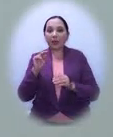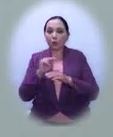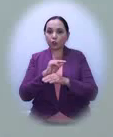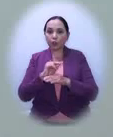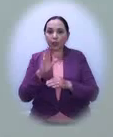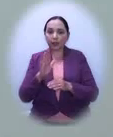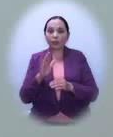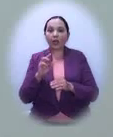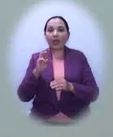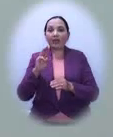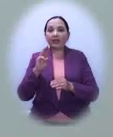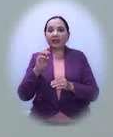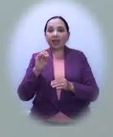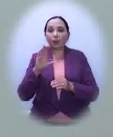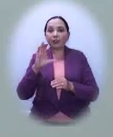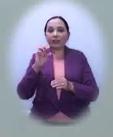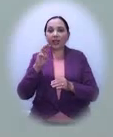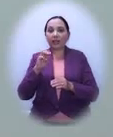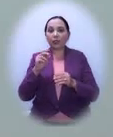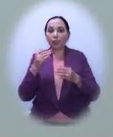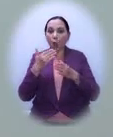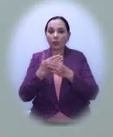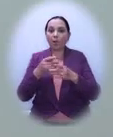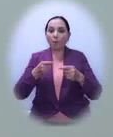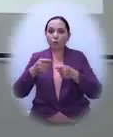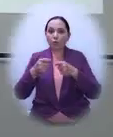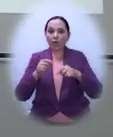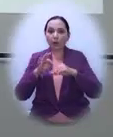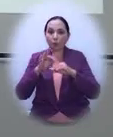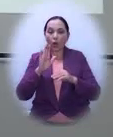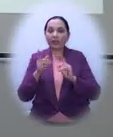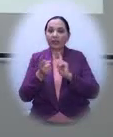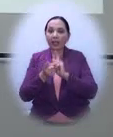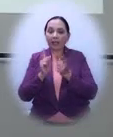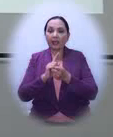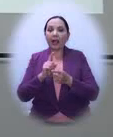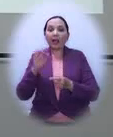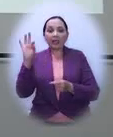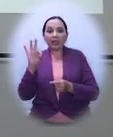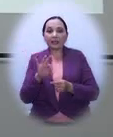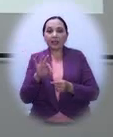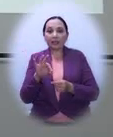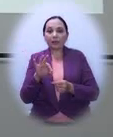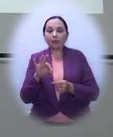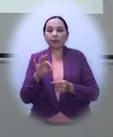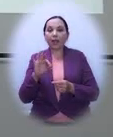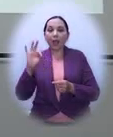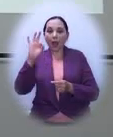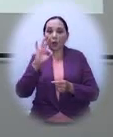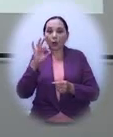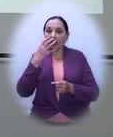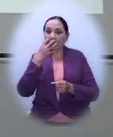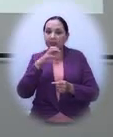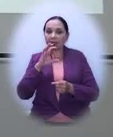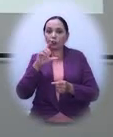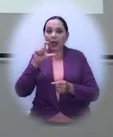termosozlagich va termostat yordamida boshqarib boriladi. Ya'ni keskin harorat